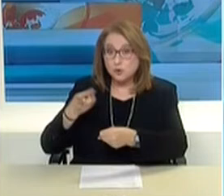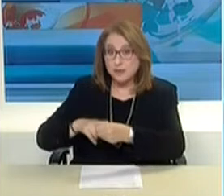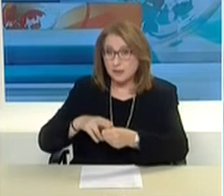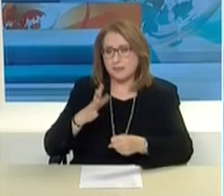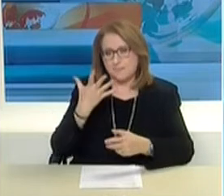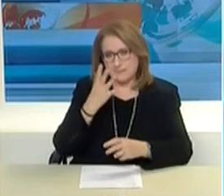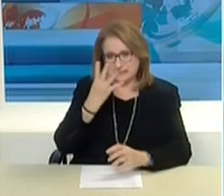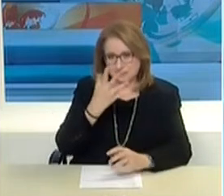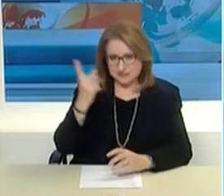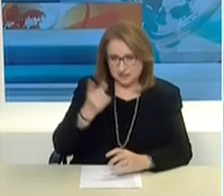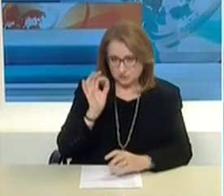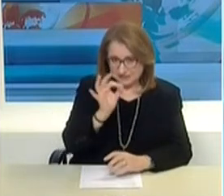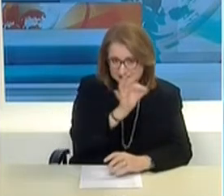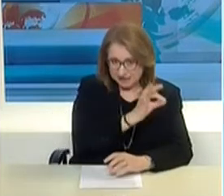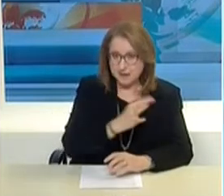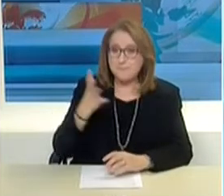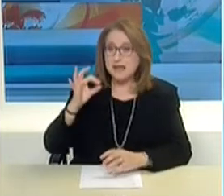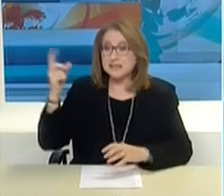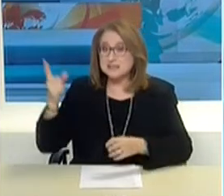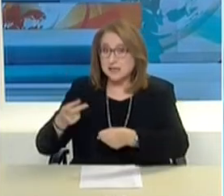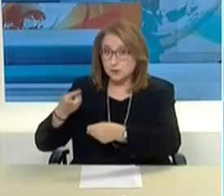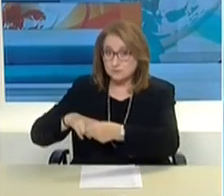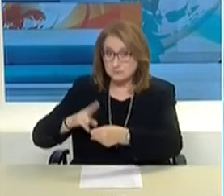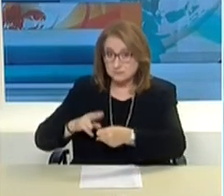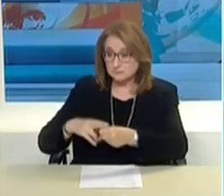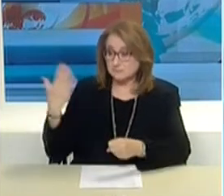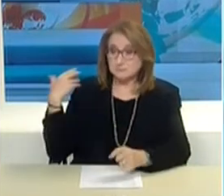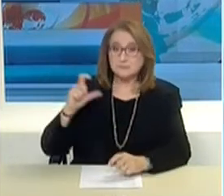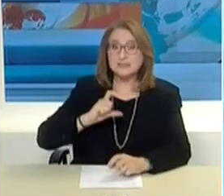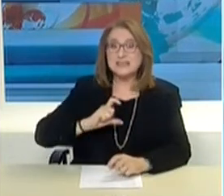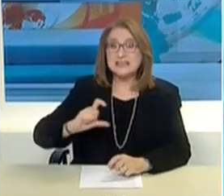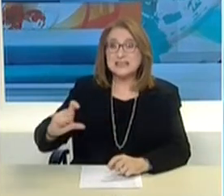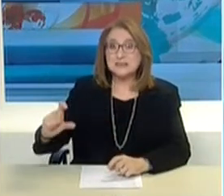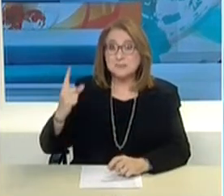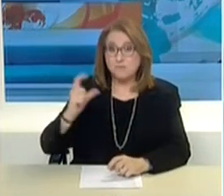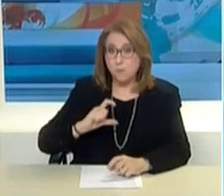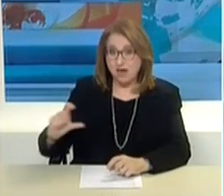εχθές έχουν καταγραφεί την τελευταία εβδομάδα στην Ευρωπαϊκή Ήπειρο.